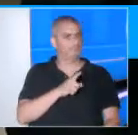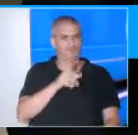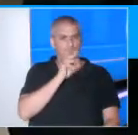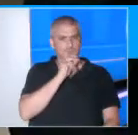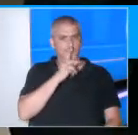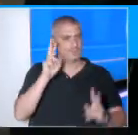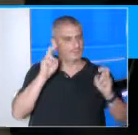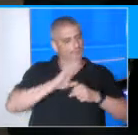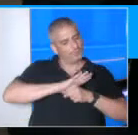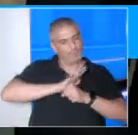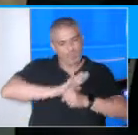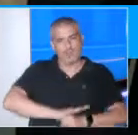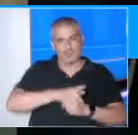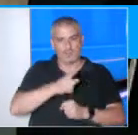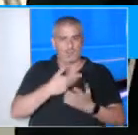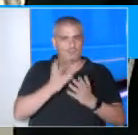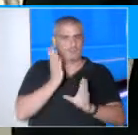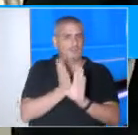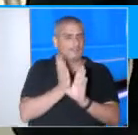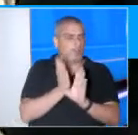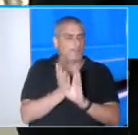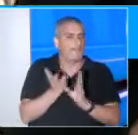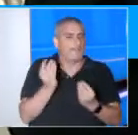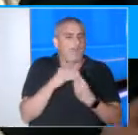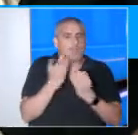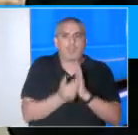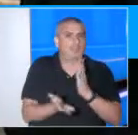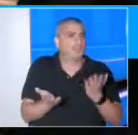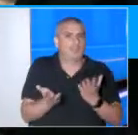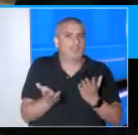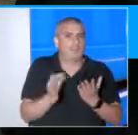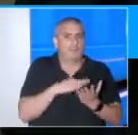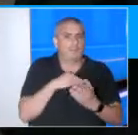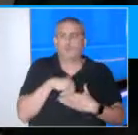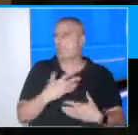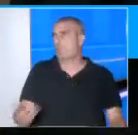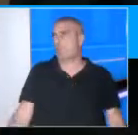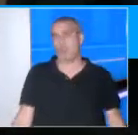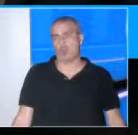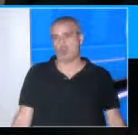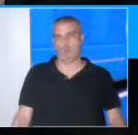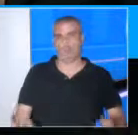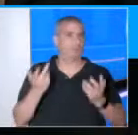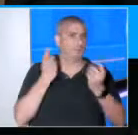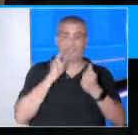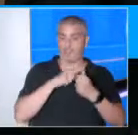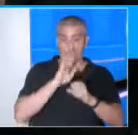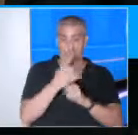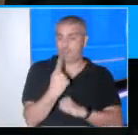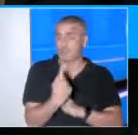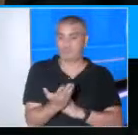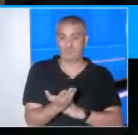אומרת מורעבת, בעצם חוץ מהפסיכולוגים, מה עוד חסר במערך בריאות הנפש? וואו, תראה, תקשיב, קודם כל, גם הקורונה